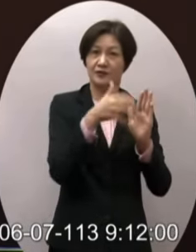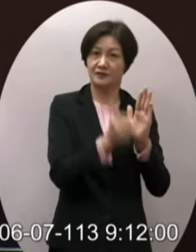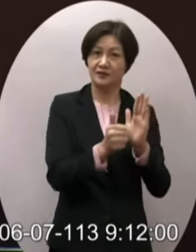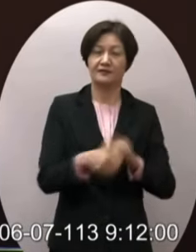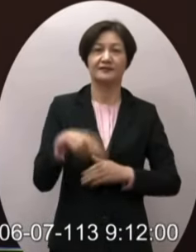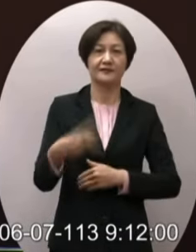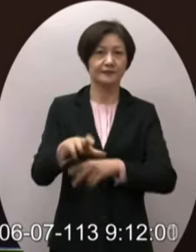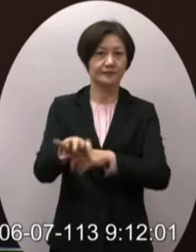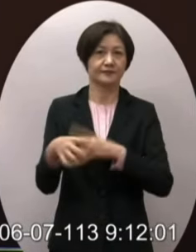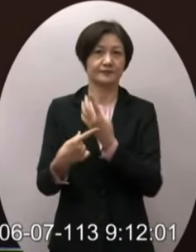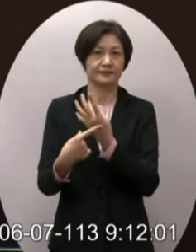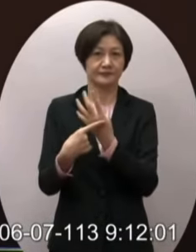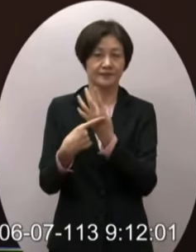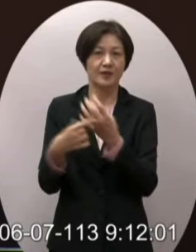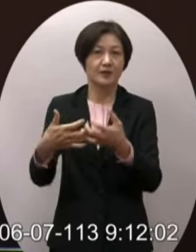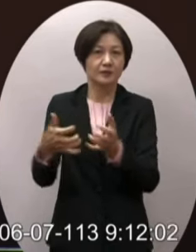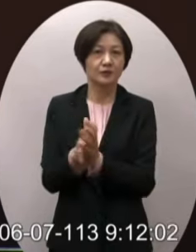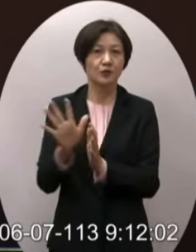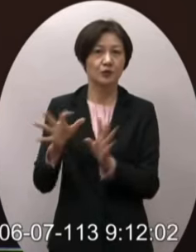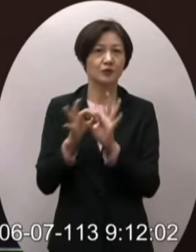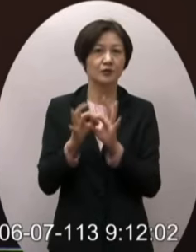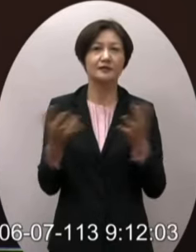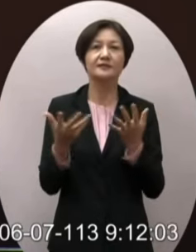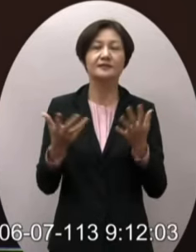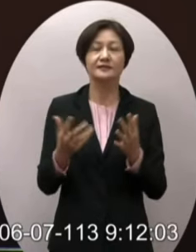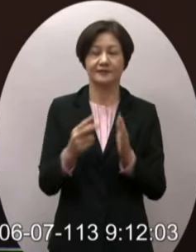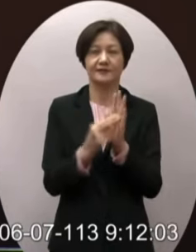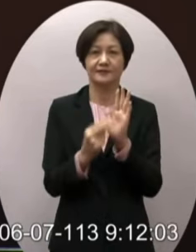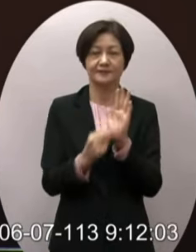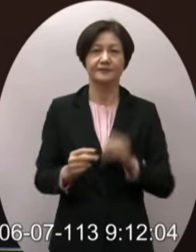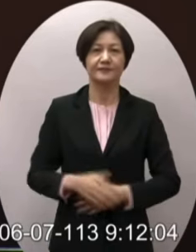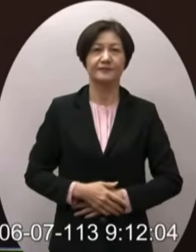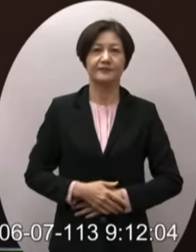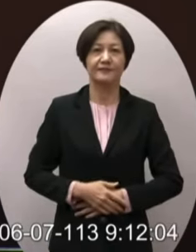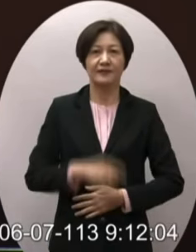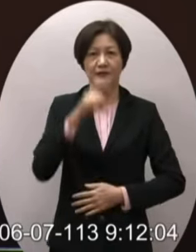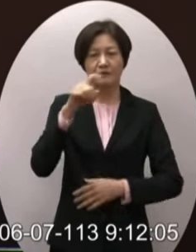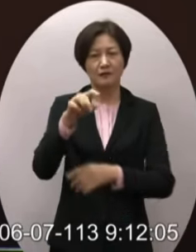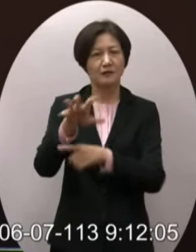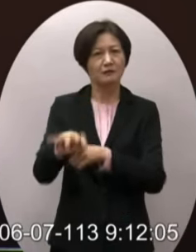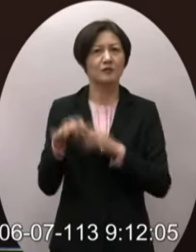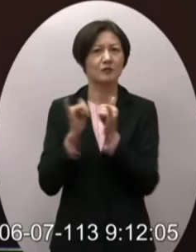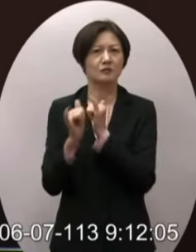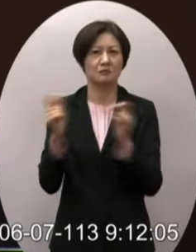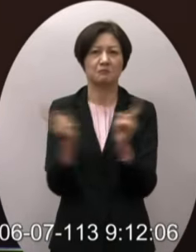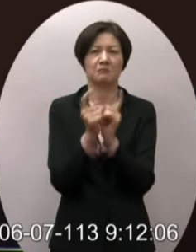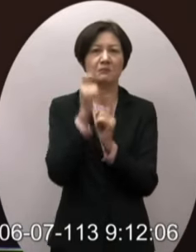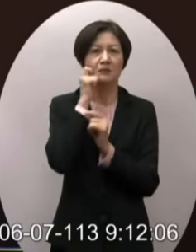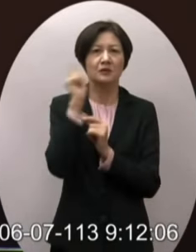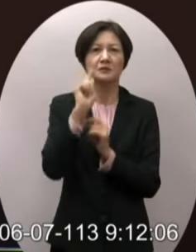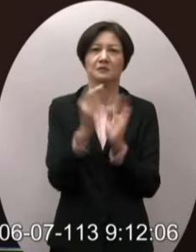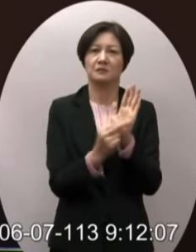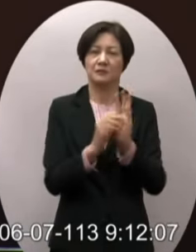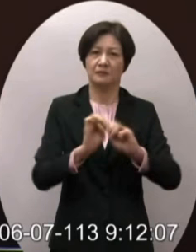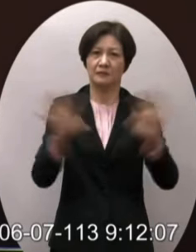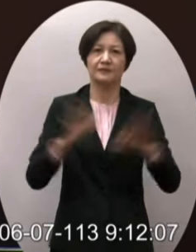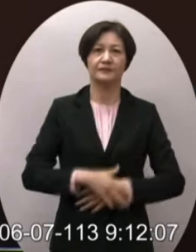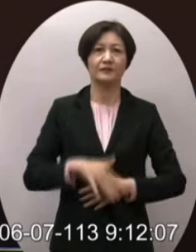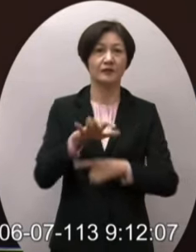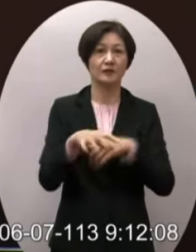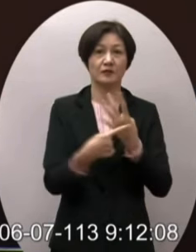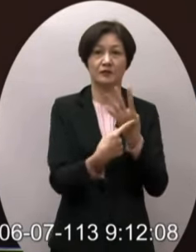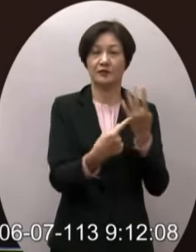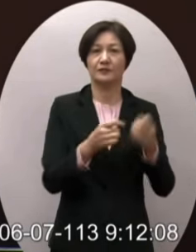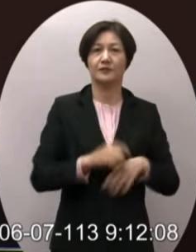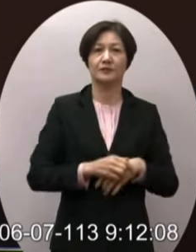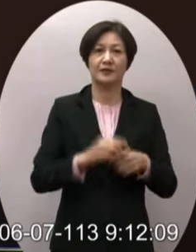别是跟农业部相关的哈，能够来了解到现在我们农民遇到的一些状况。那现在农业部有推动稻